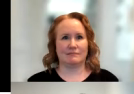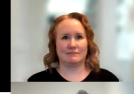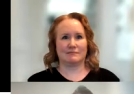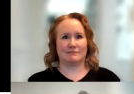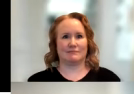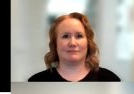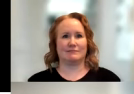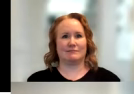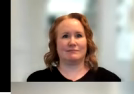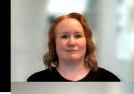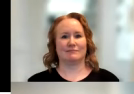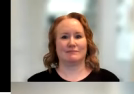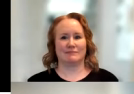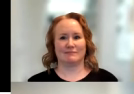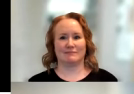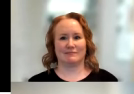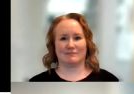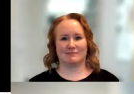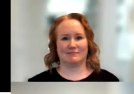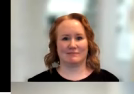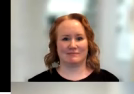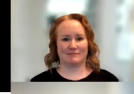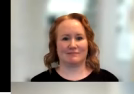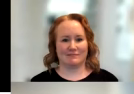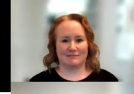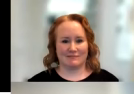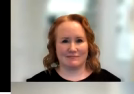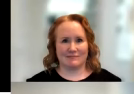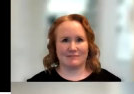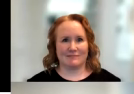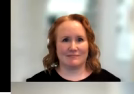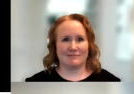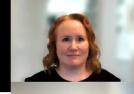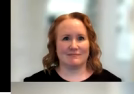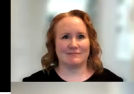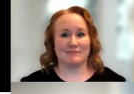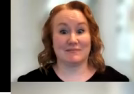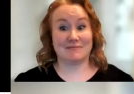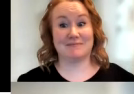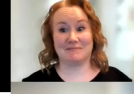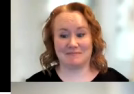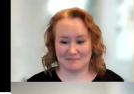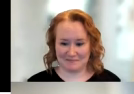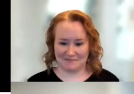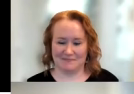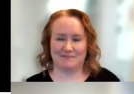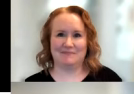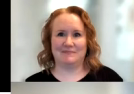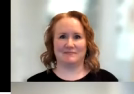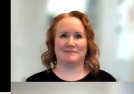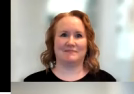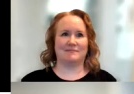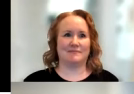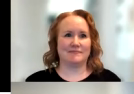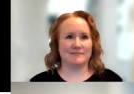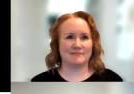advokatfirma, eller CMS Kluge advokatfirma, som vi omdøpes til i disse dager, hvor jeg jobber da mye med ulike ting,